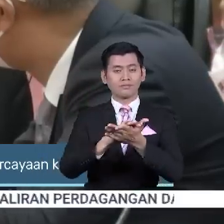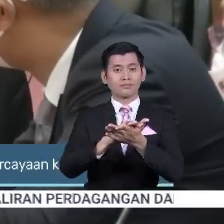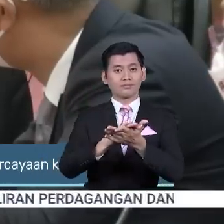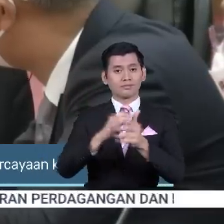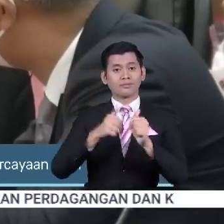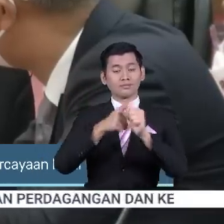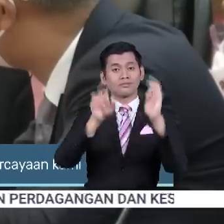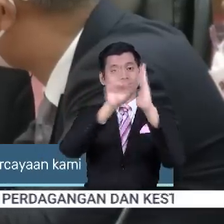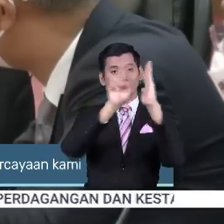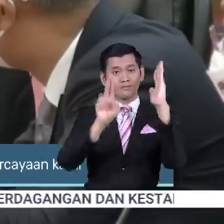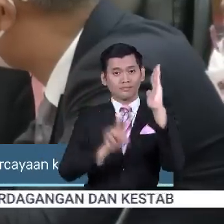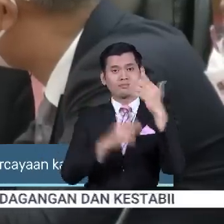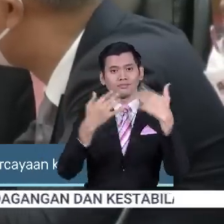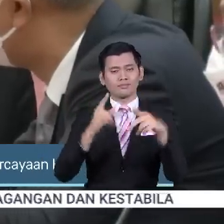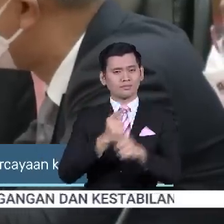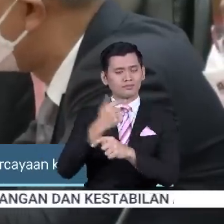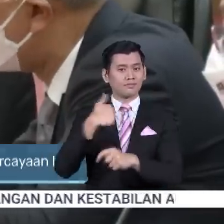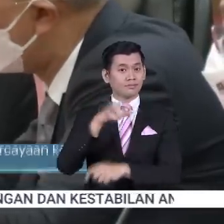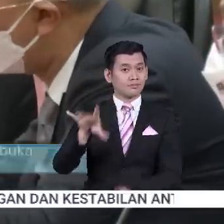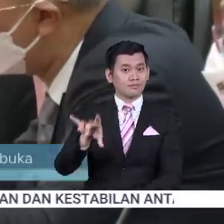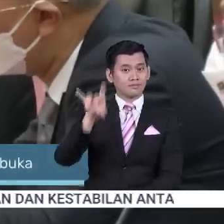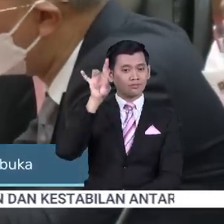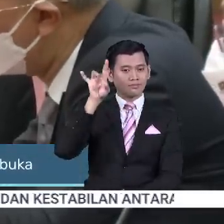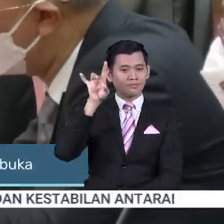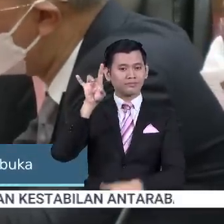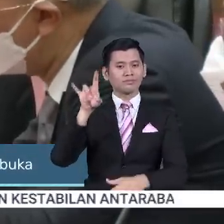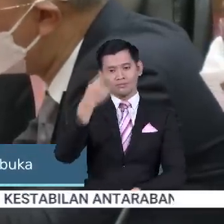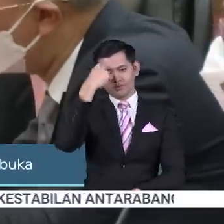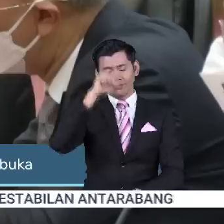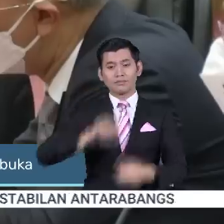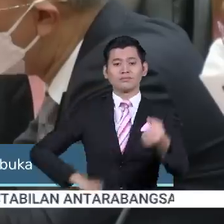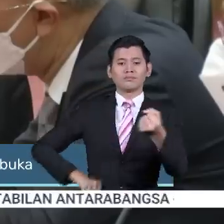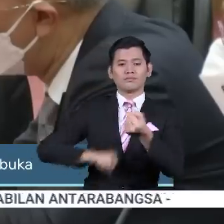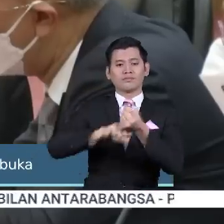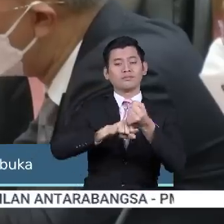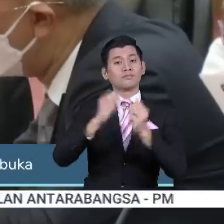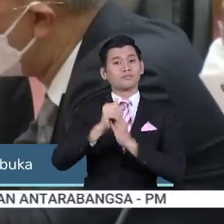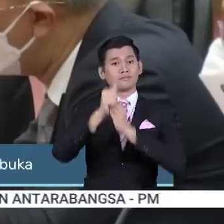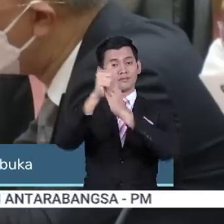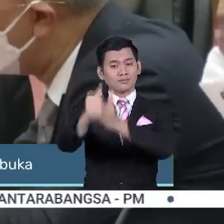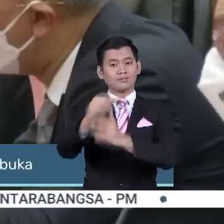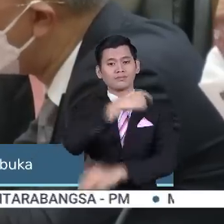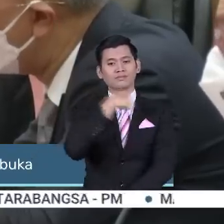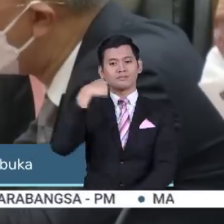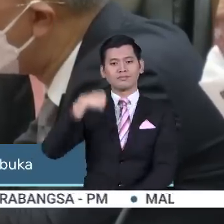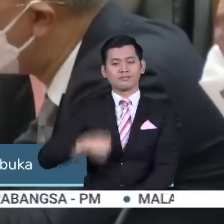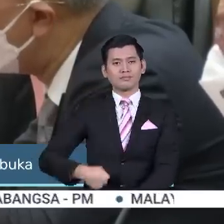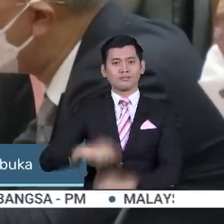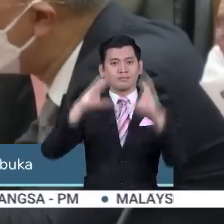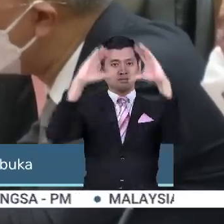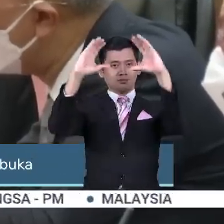our belief. And that's why we choose to openly, publicly support China and